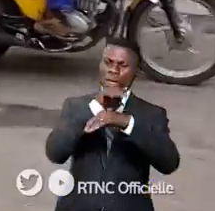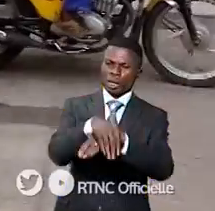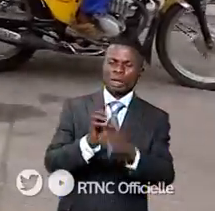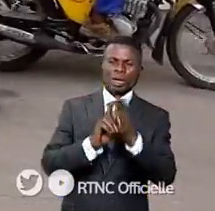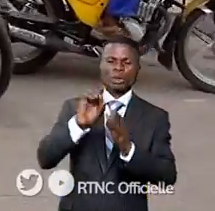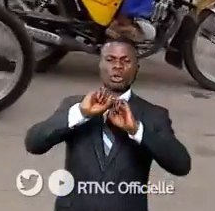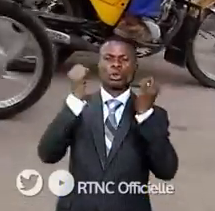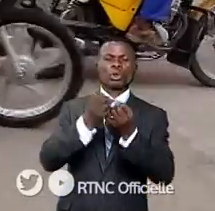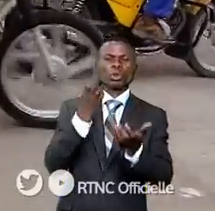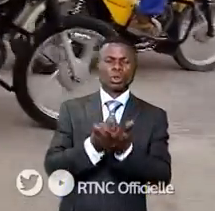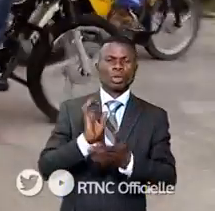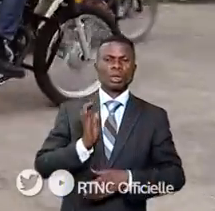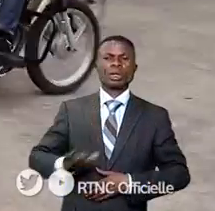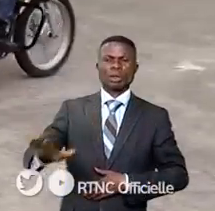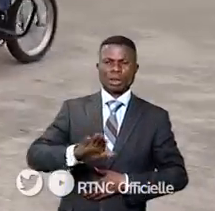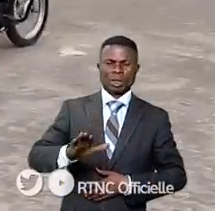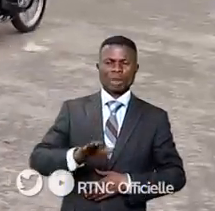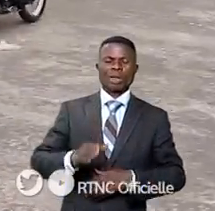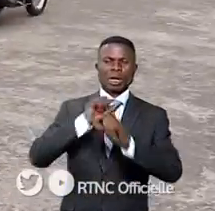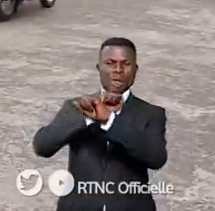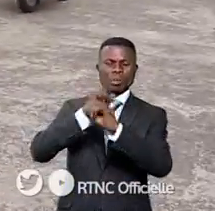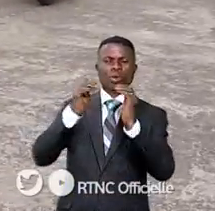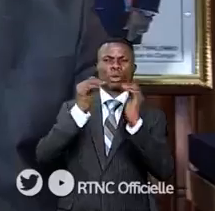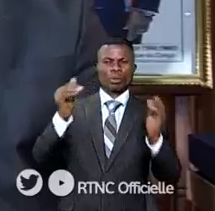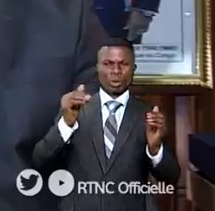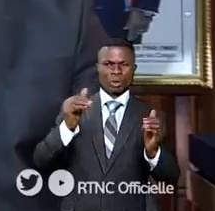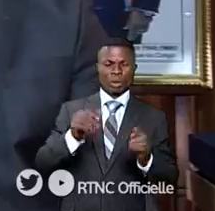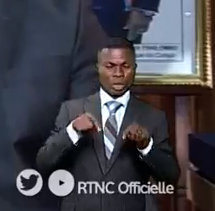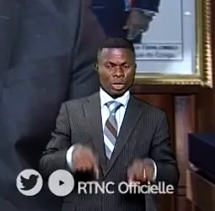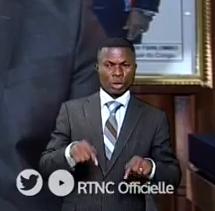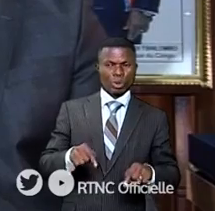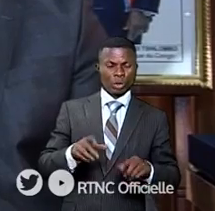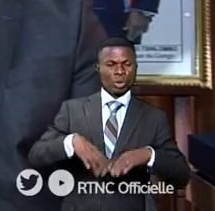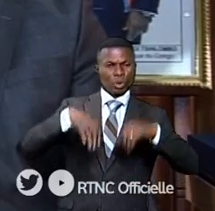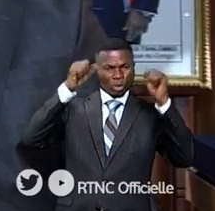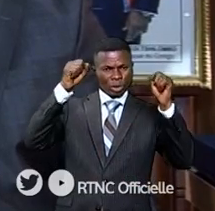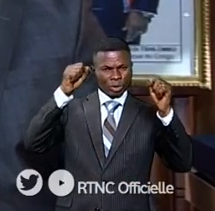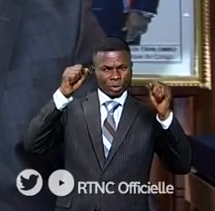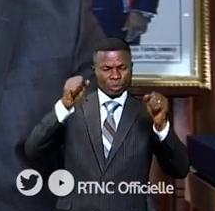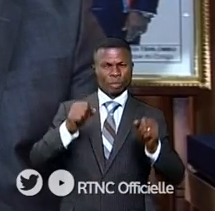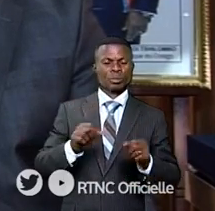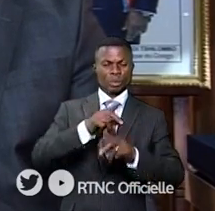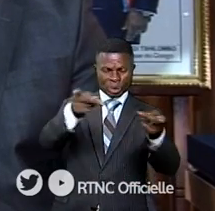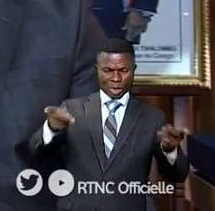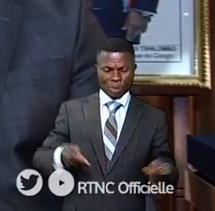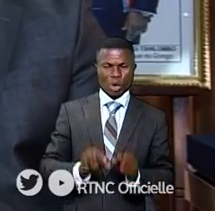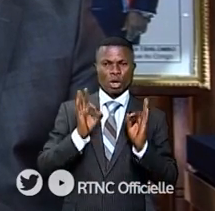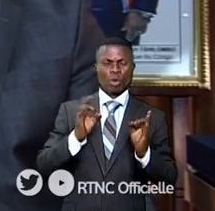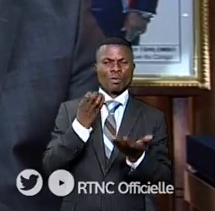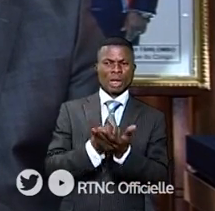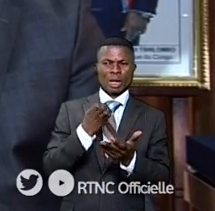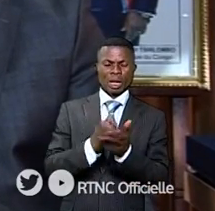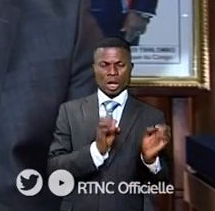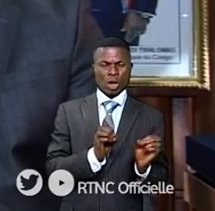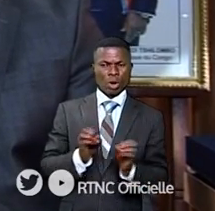développement socio-économique des pays et à la sauvegarde de la paix. Bien que s'étant aujourd'hui adapté au nouvel environnement économique mondial